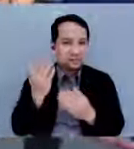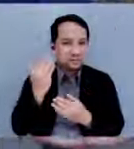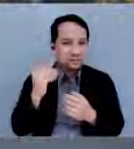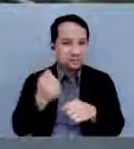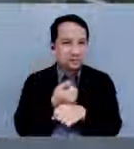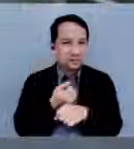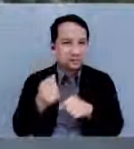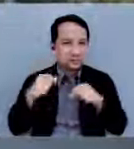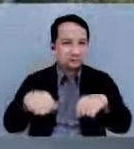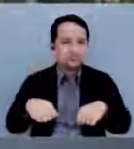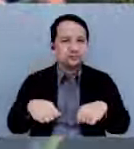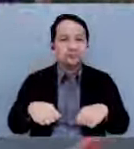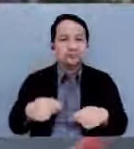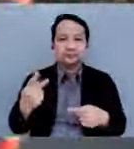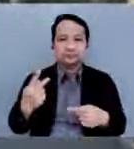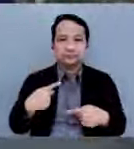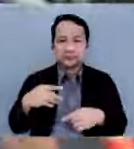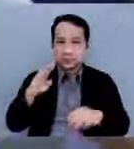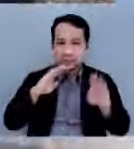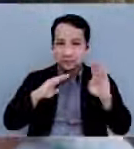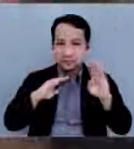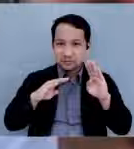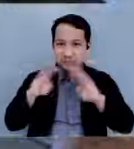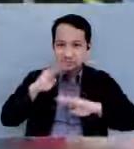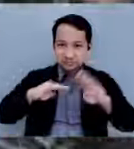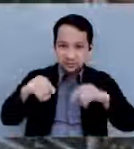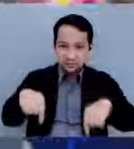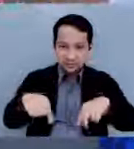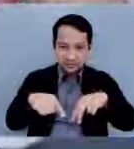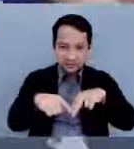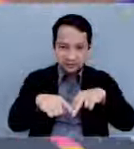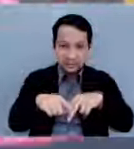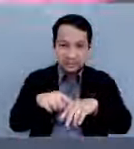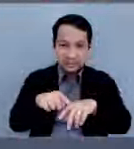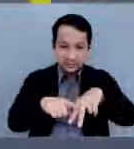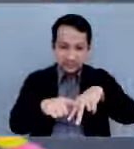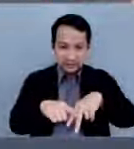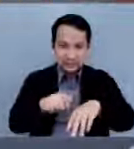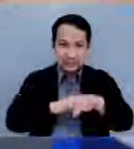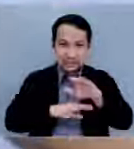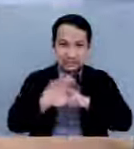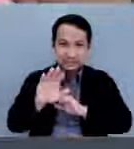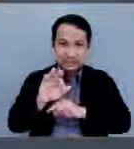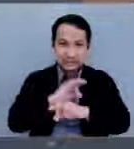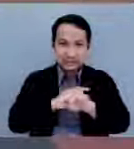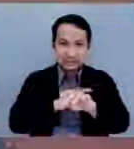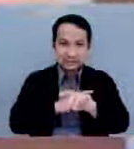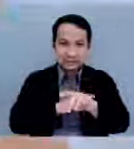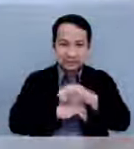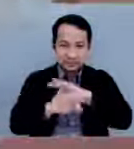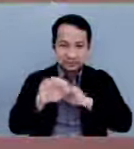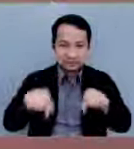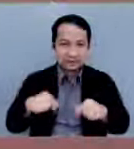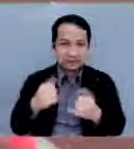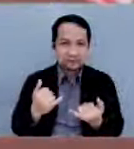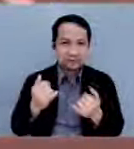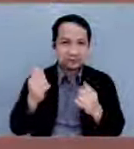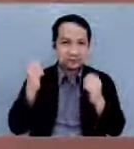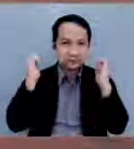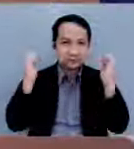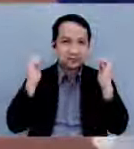pag meron ka ng problema sa legs mo, pero kailangan mo pa rin mag-exercise sa ito's mga alternatibo, correct? Hindi ko po kaya na yung